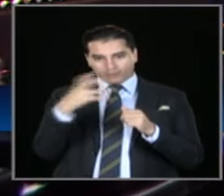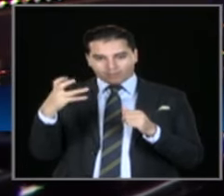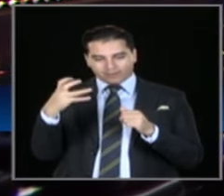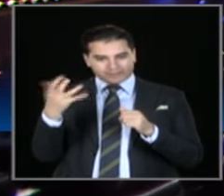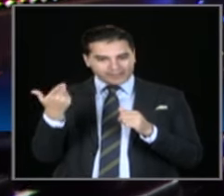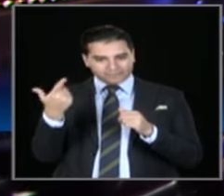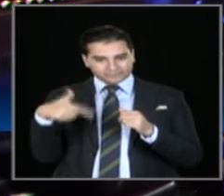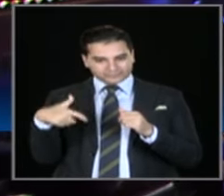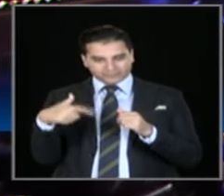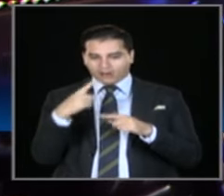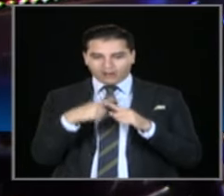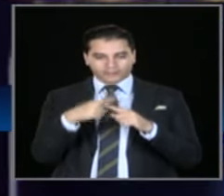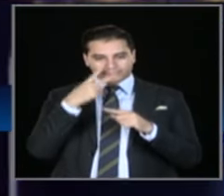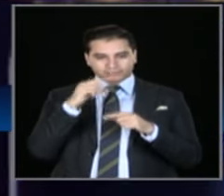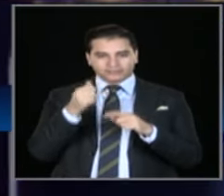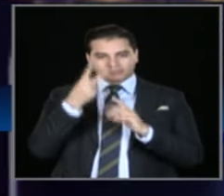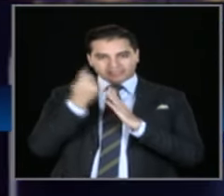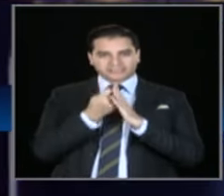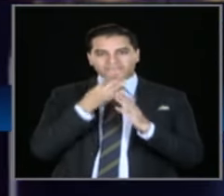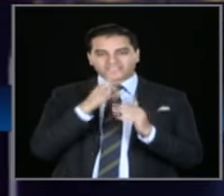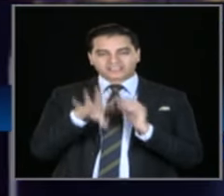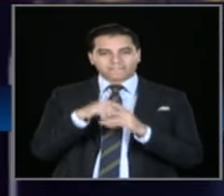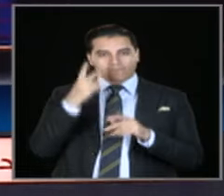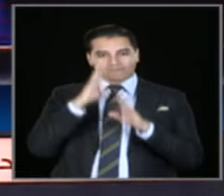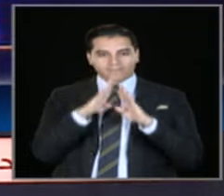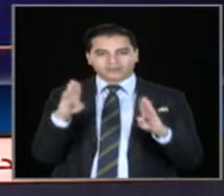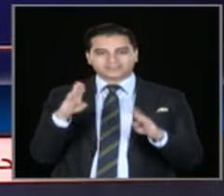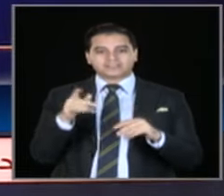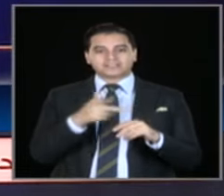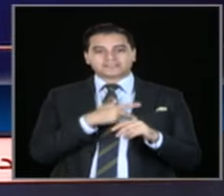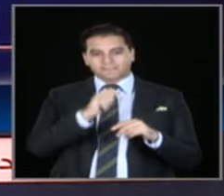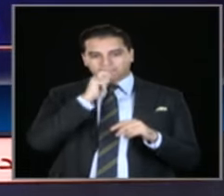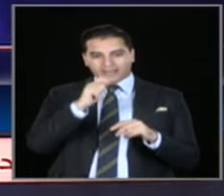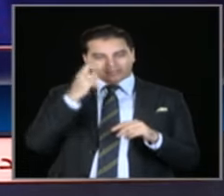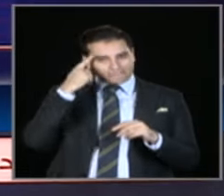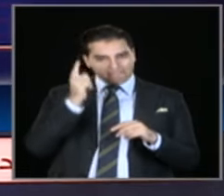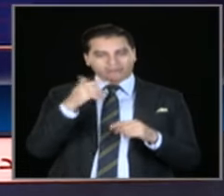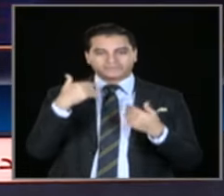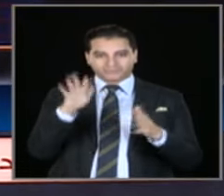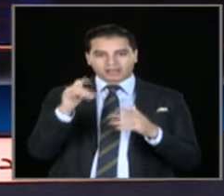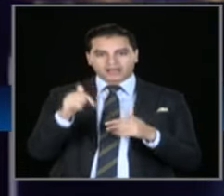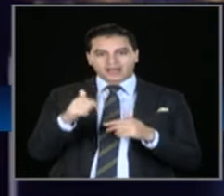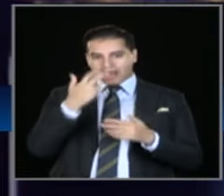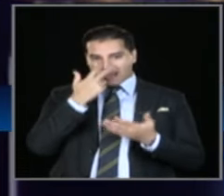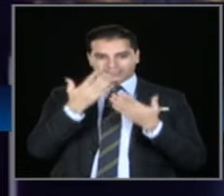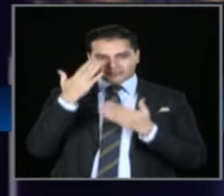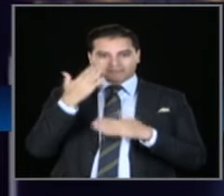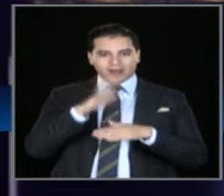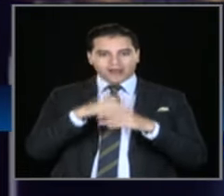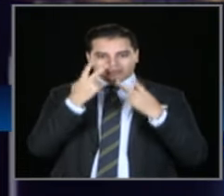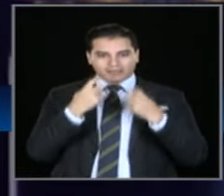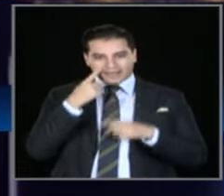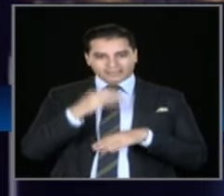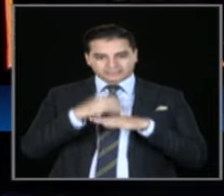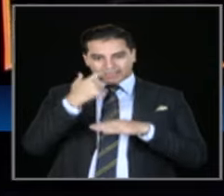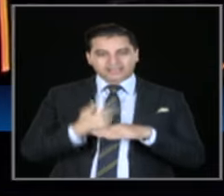66. غلط. أديب فرنسي مؤلف مسرحية البخيل؟ فيكتور هيوغو. غلط. ما هو علم دراسة الأجسام الساكنة؟